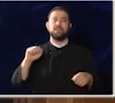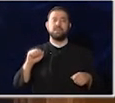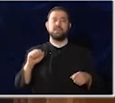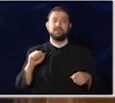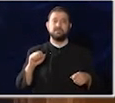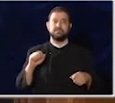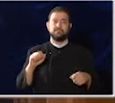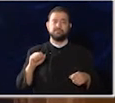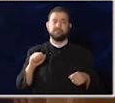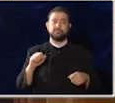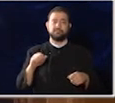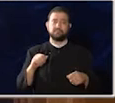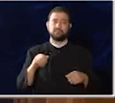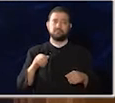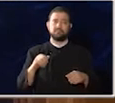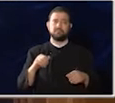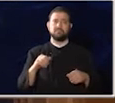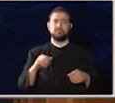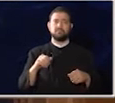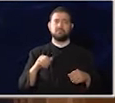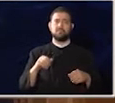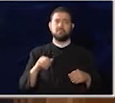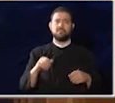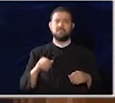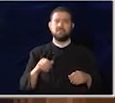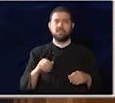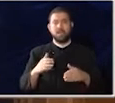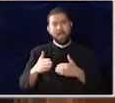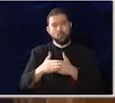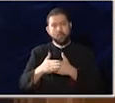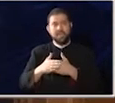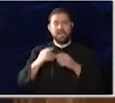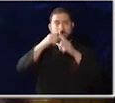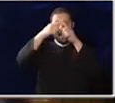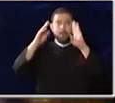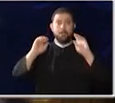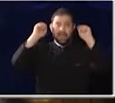Europa Latină, ca cum era ea numită, nu? Pe lângă mănăstiri,